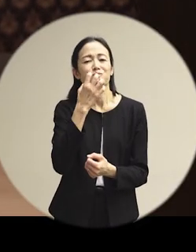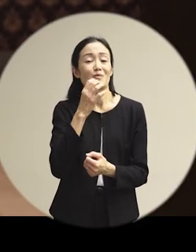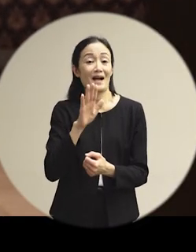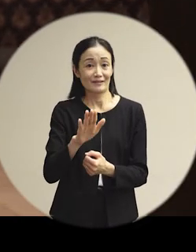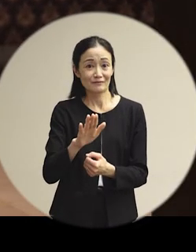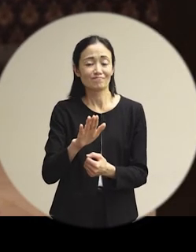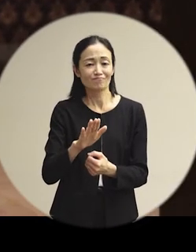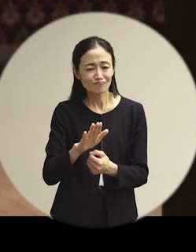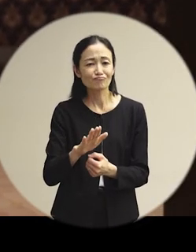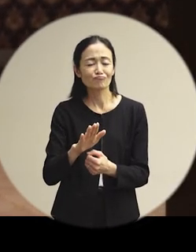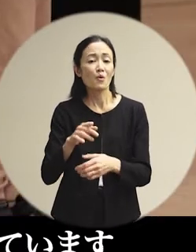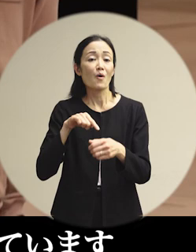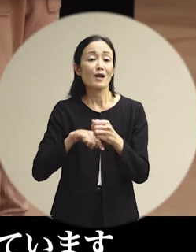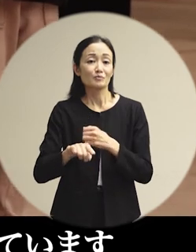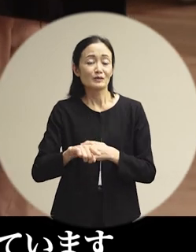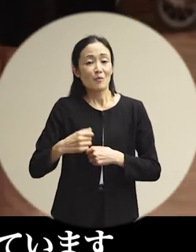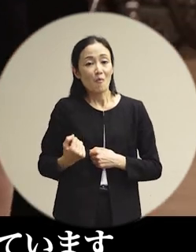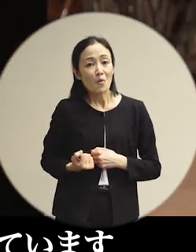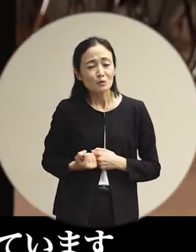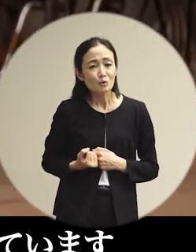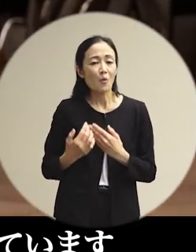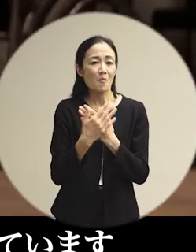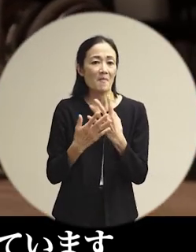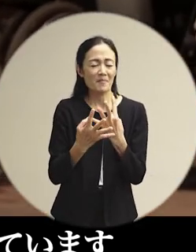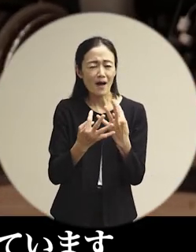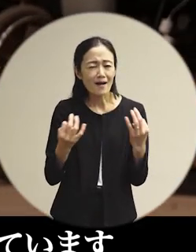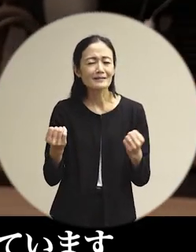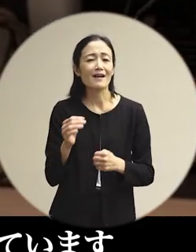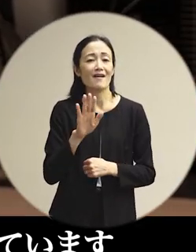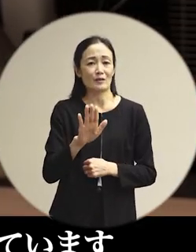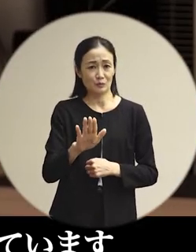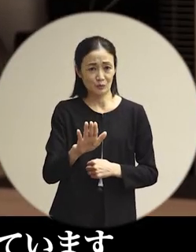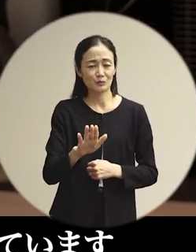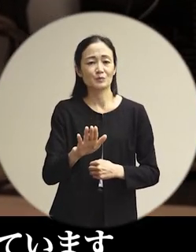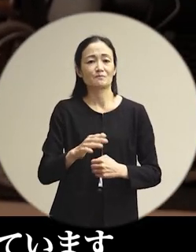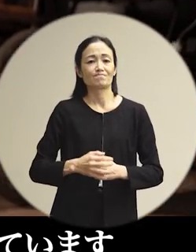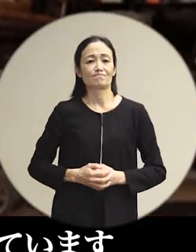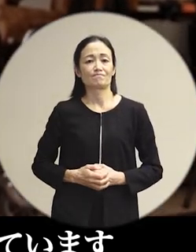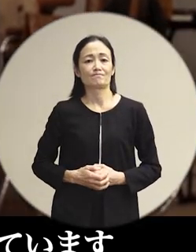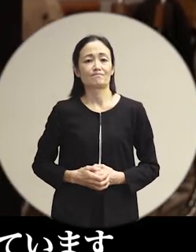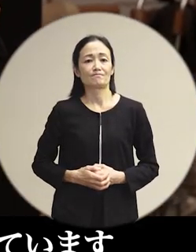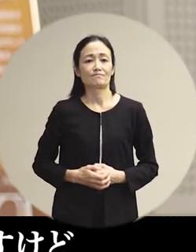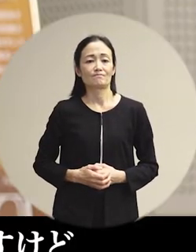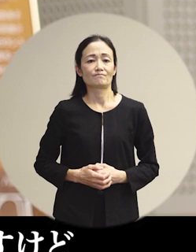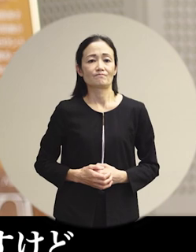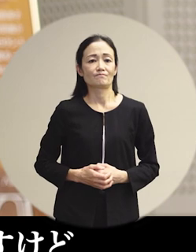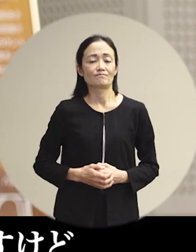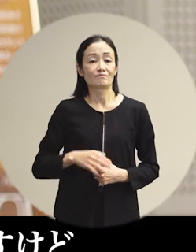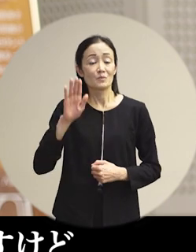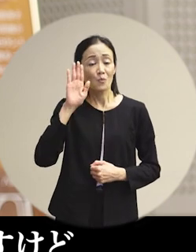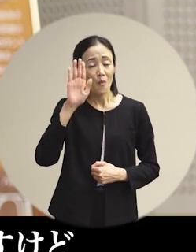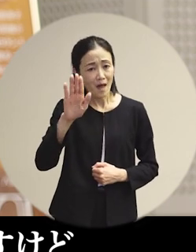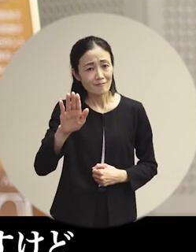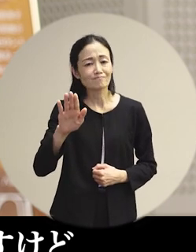か、ある意味とってもストレートなコメディックなモーメントっていうのもたくさんあるシーンになってますね、はい、前と